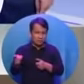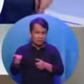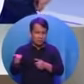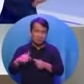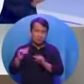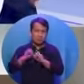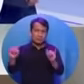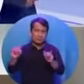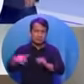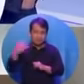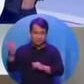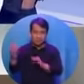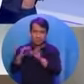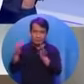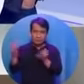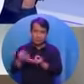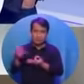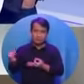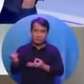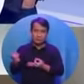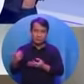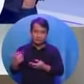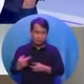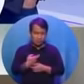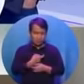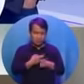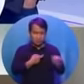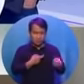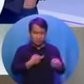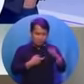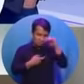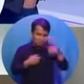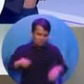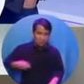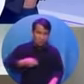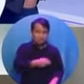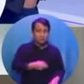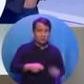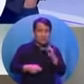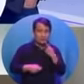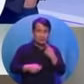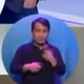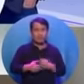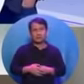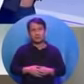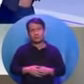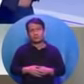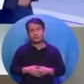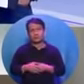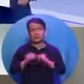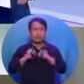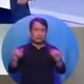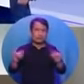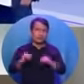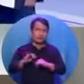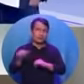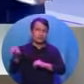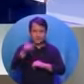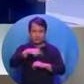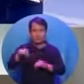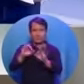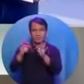niya. Yung kapatid nga po niya, sinaksak po yung asawa niya dahil po sa selos. Ganun na po talaga sila